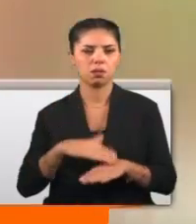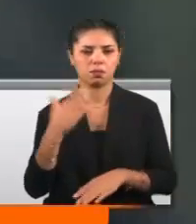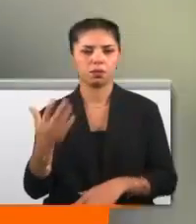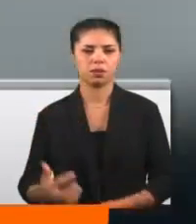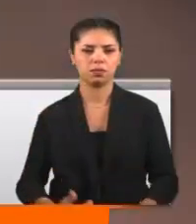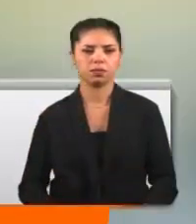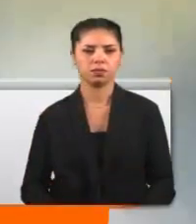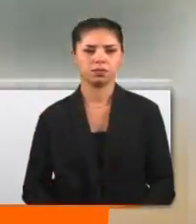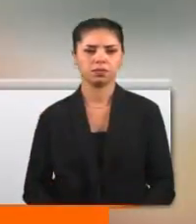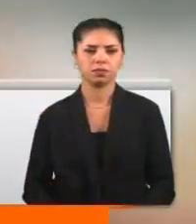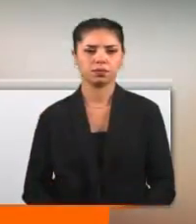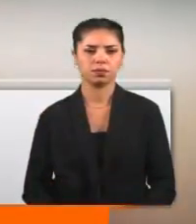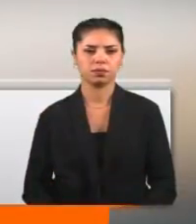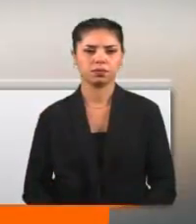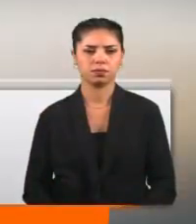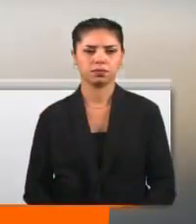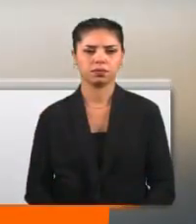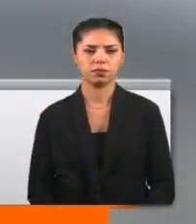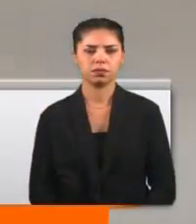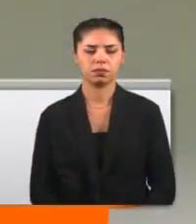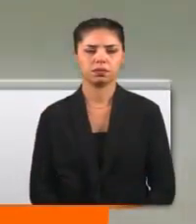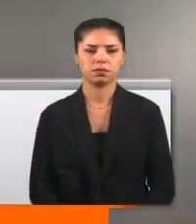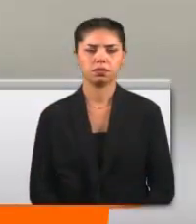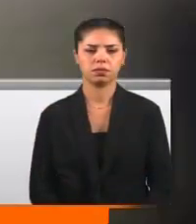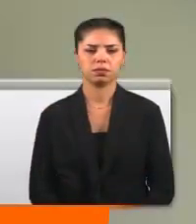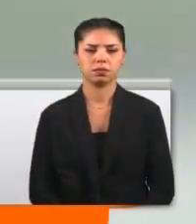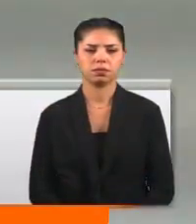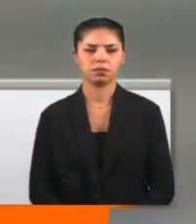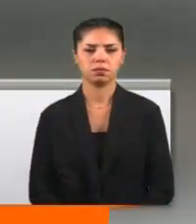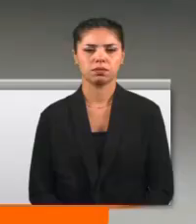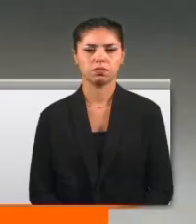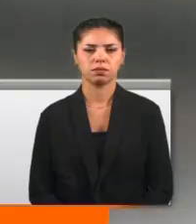şu an araca vuruyorlar. Videoyu çek, çekiyorum.